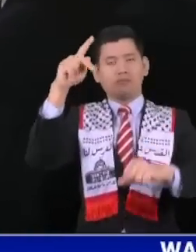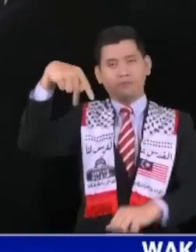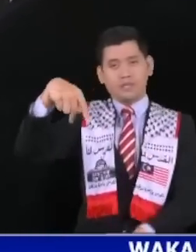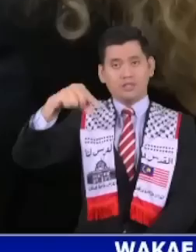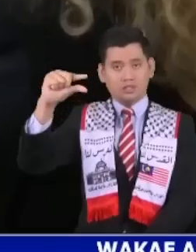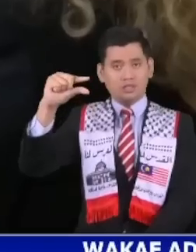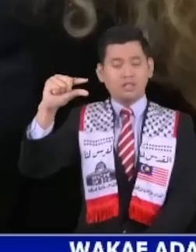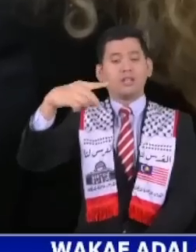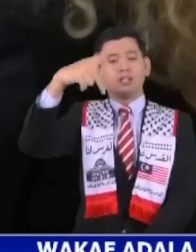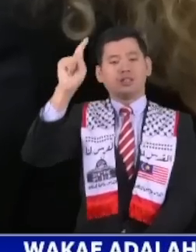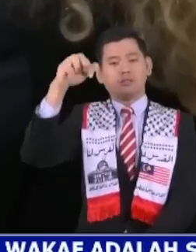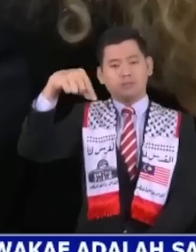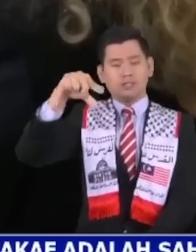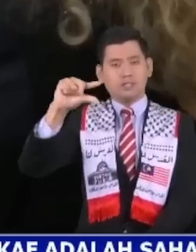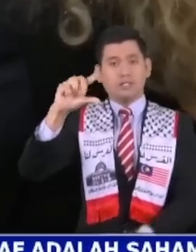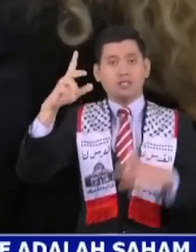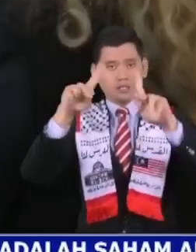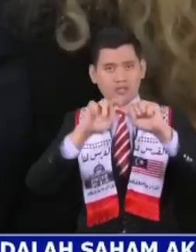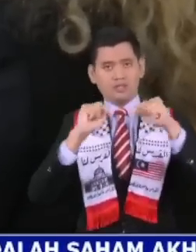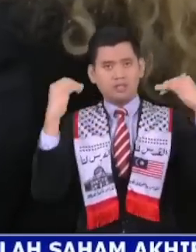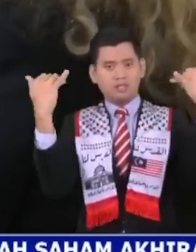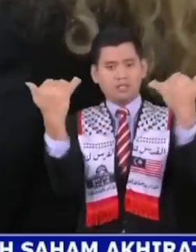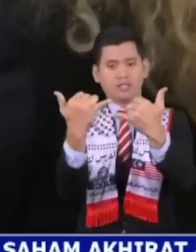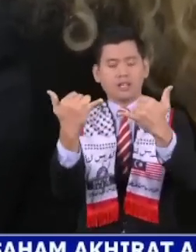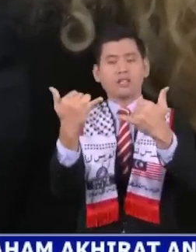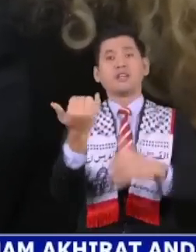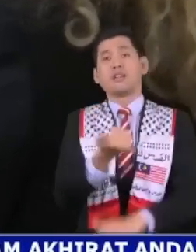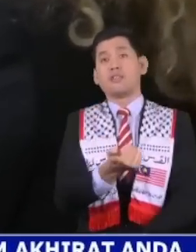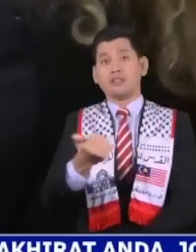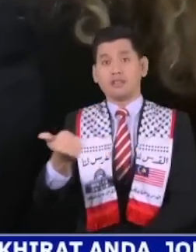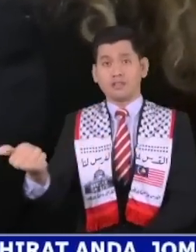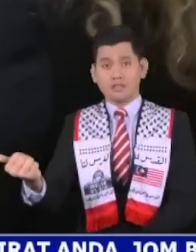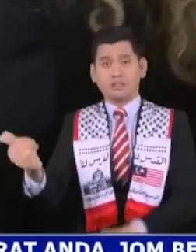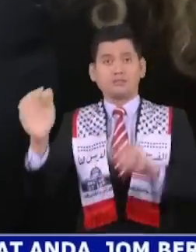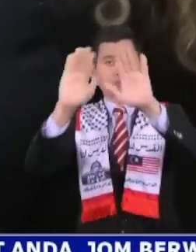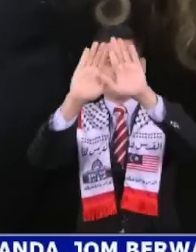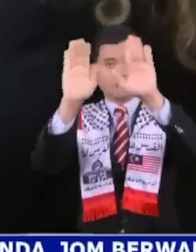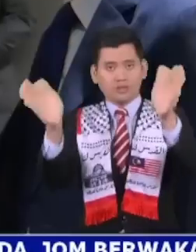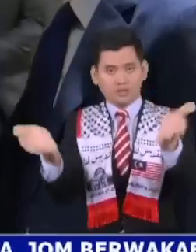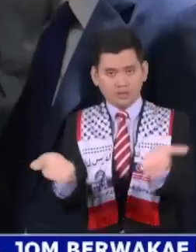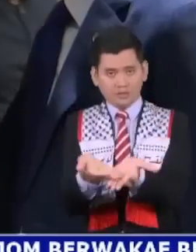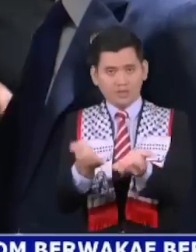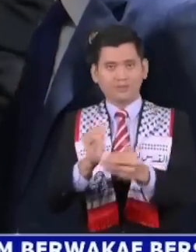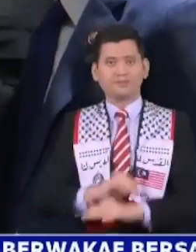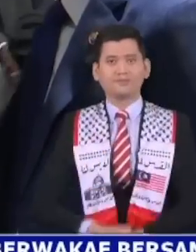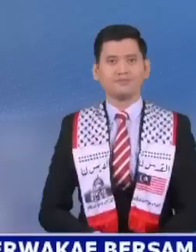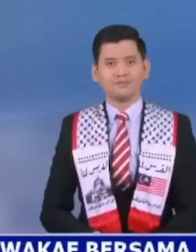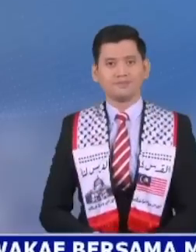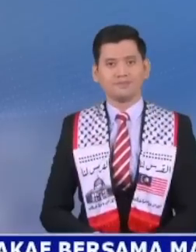Carter. TPG merupakan syarikat pengurusan aset alternatif utama global.